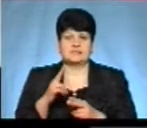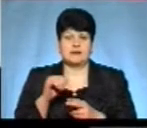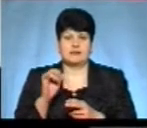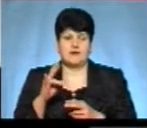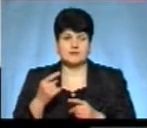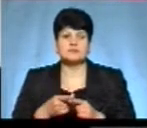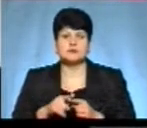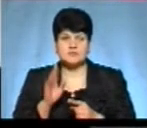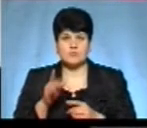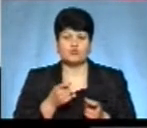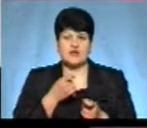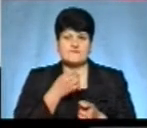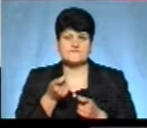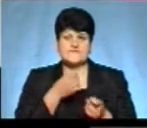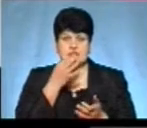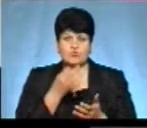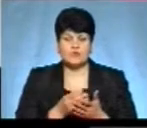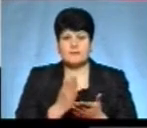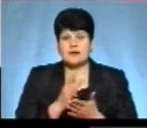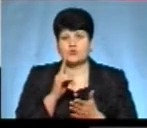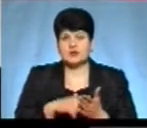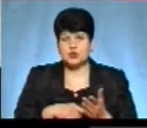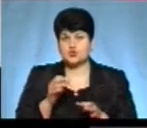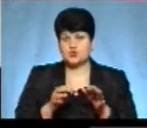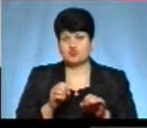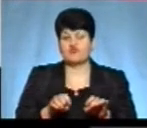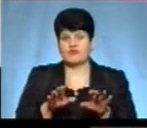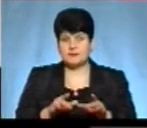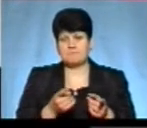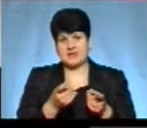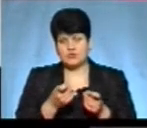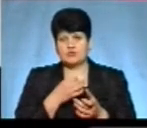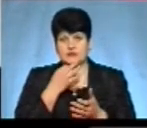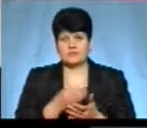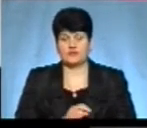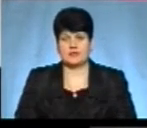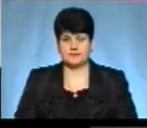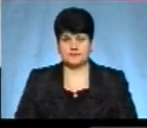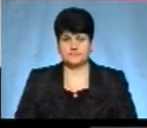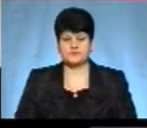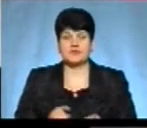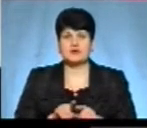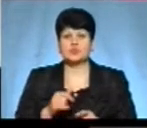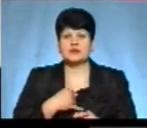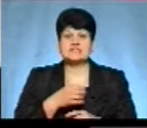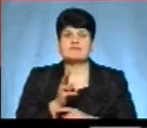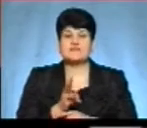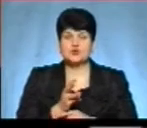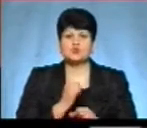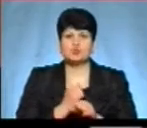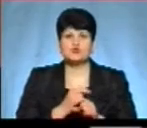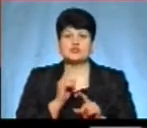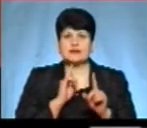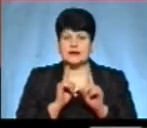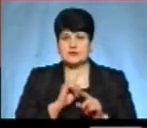також адміністративна відповідальність, тому, відповідно, маємо надію, що суд вирішить притягнути все-таки до відповідальності. Також у нас є відеоматеріал із робочої наради,